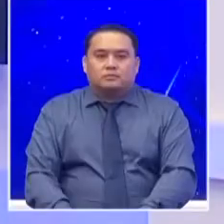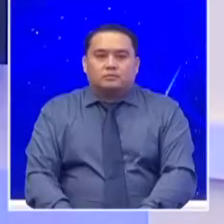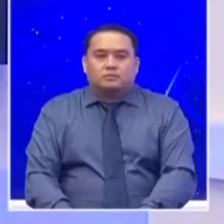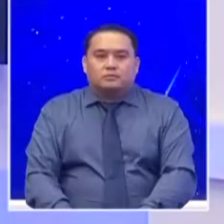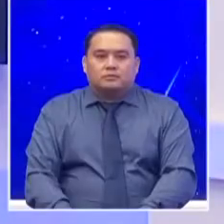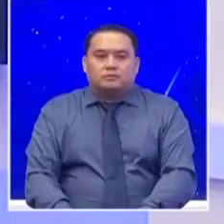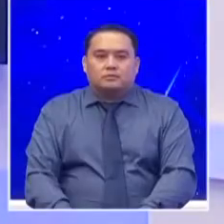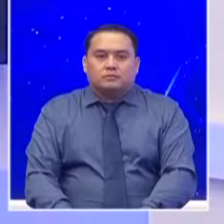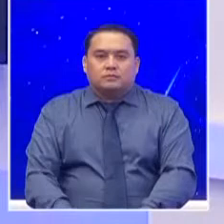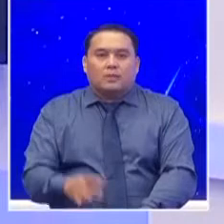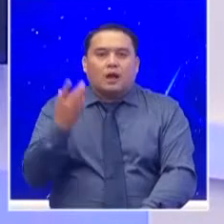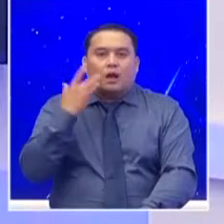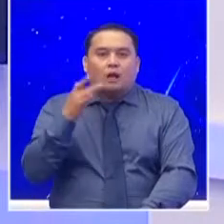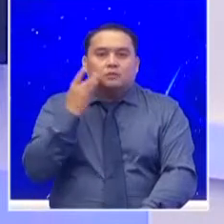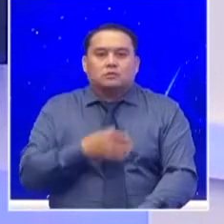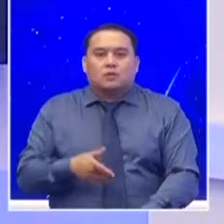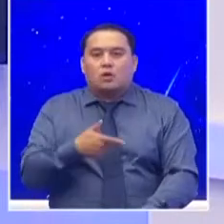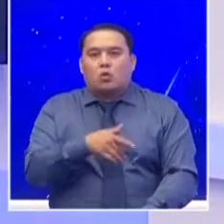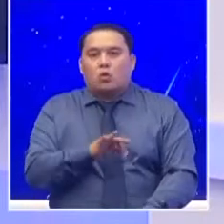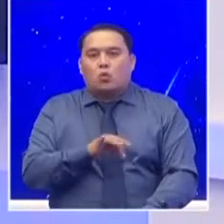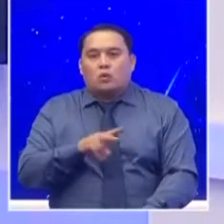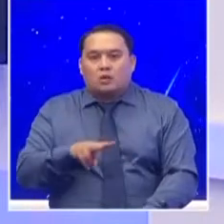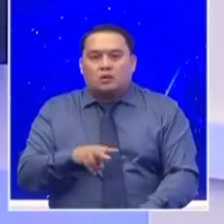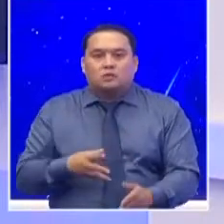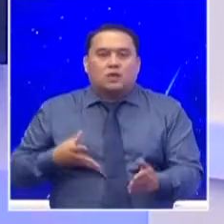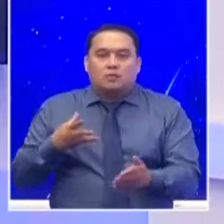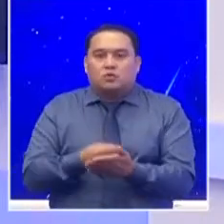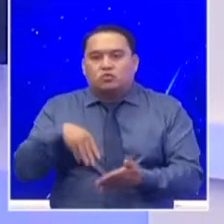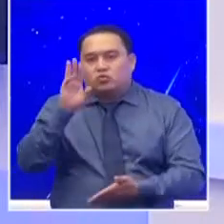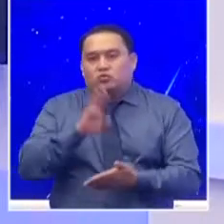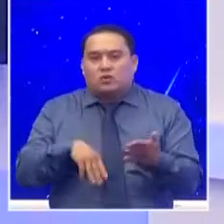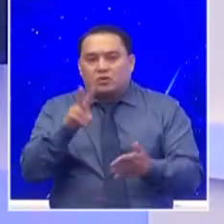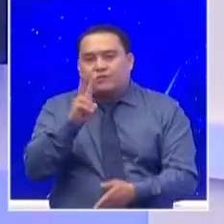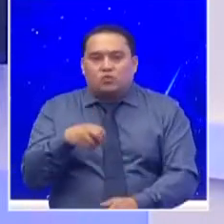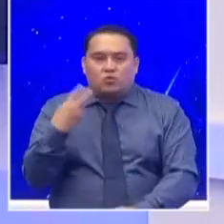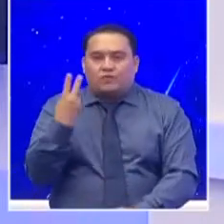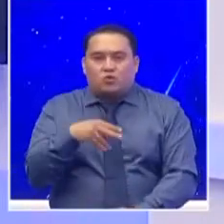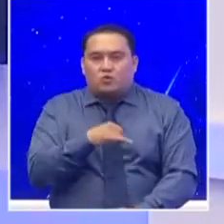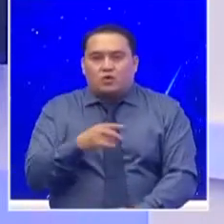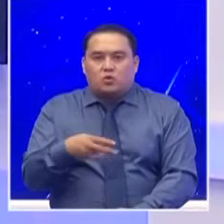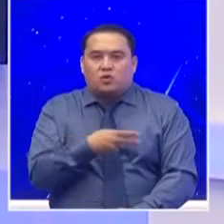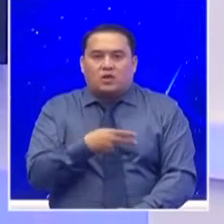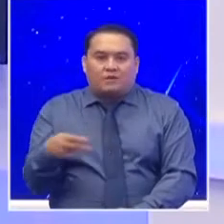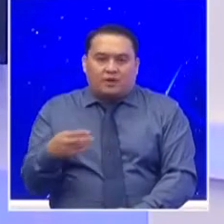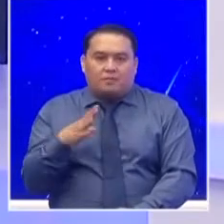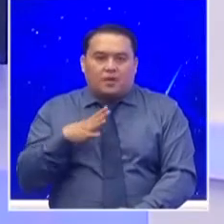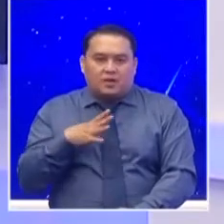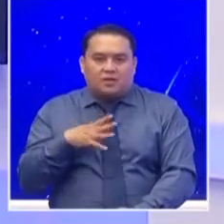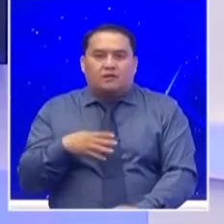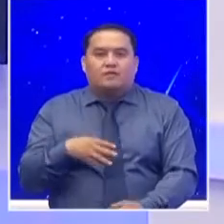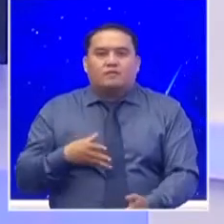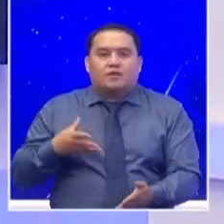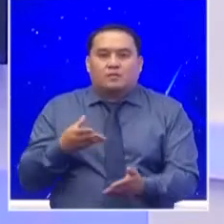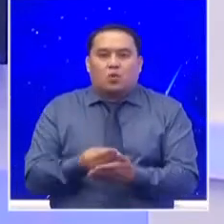К новостям мира. Американская корпорация Google заплатит штраф в размере 220 миллионов евро, который был ей